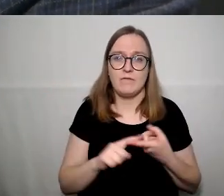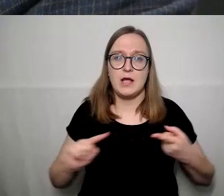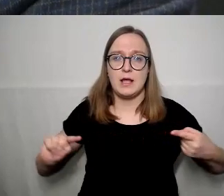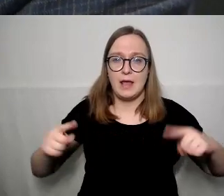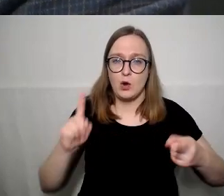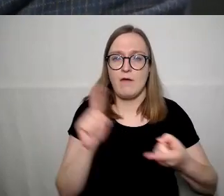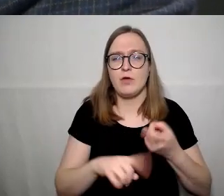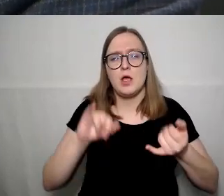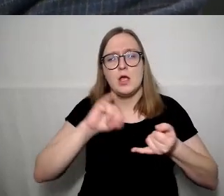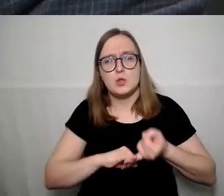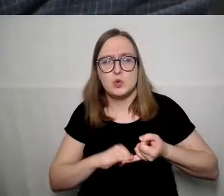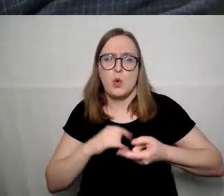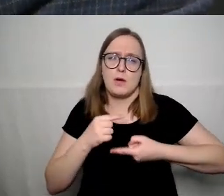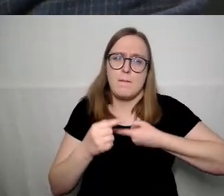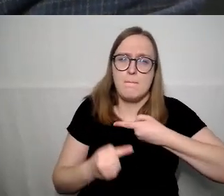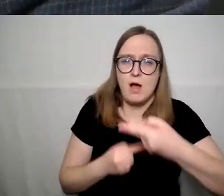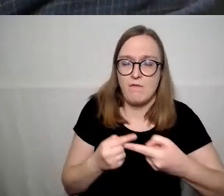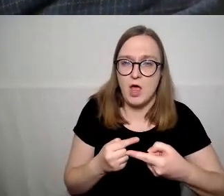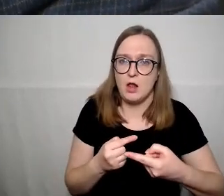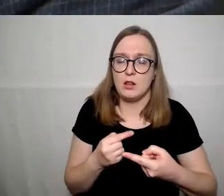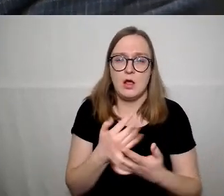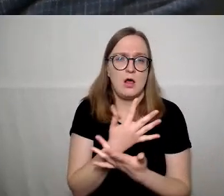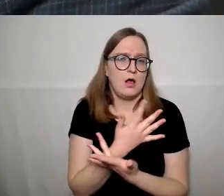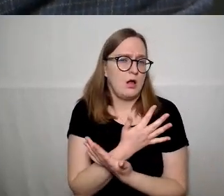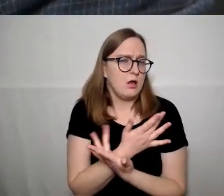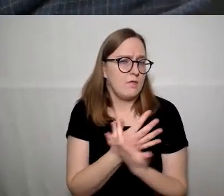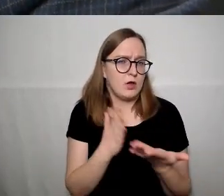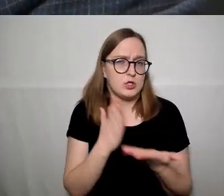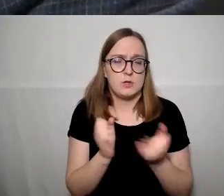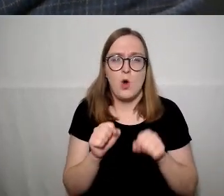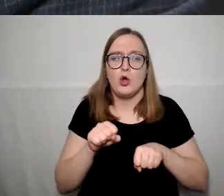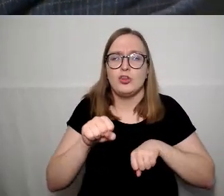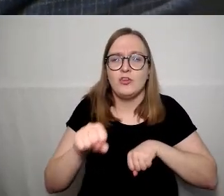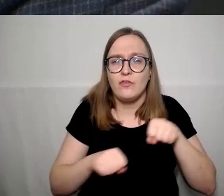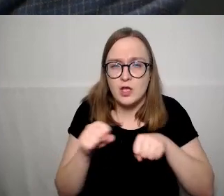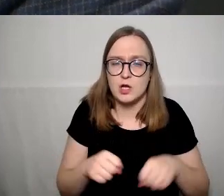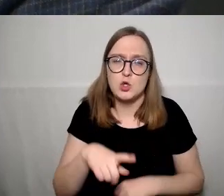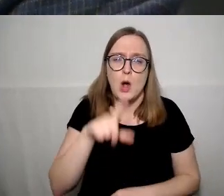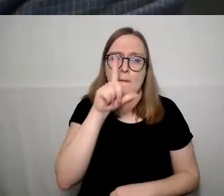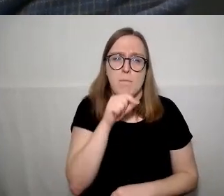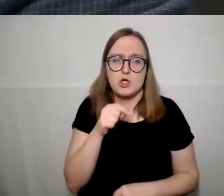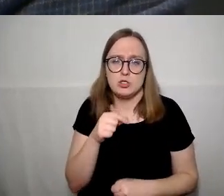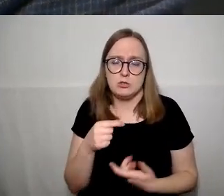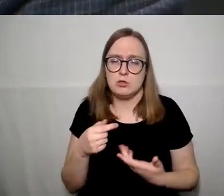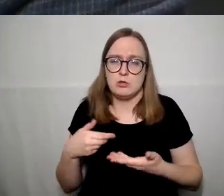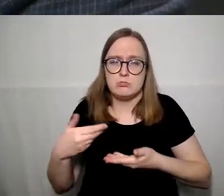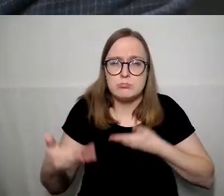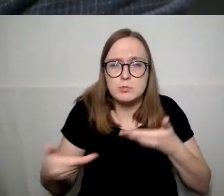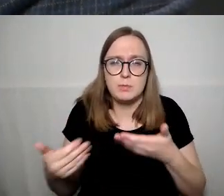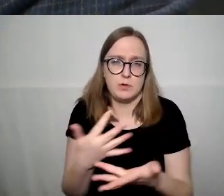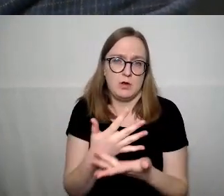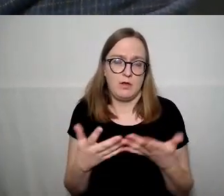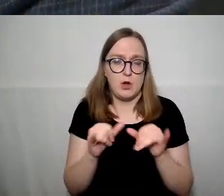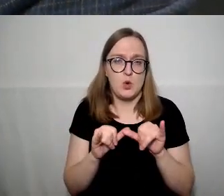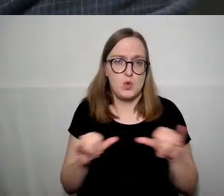leidžia vystyti ne tik vandens turizmą, bet dviračių, pėsčiųjų, pažintinių turizmą. Šita kryptim kol